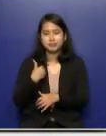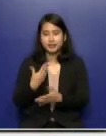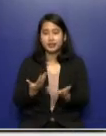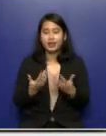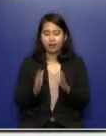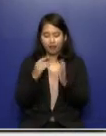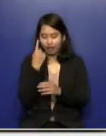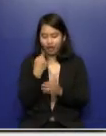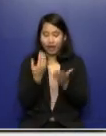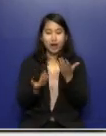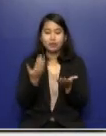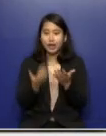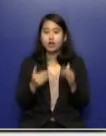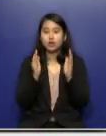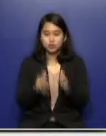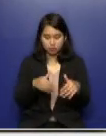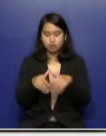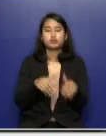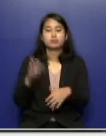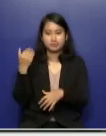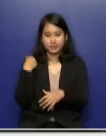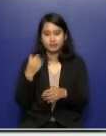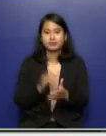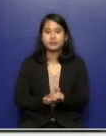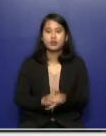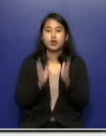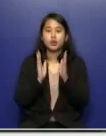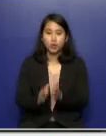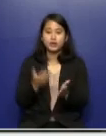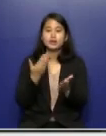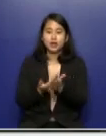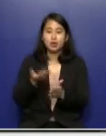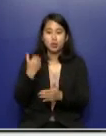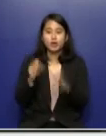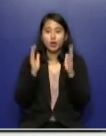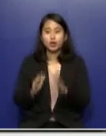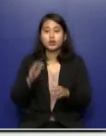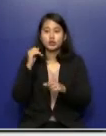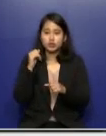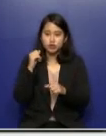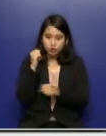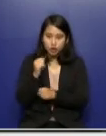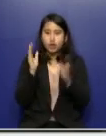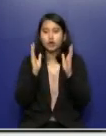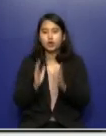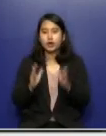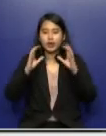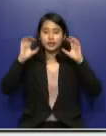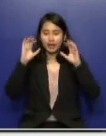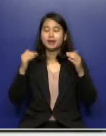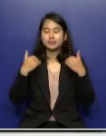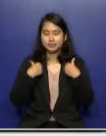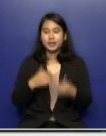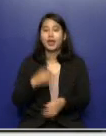ใครทั้งสิ้นประชาชนก็มีคนมีฐานะก็มีข้าราชการก็มีผู้ที่ดูแลรักษาปกป้องคุ้มคร